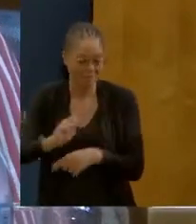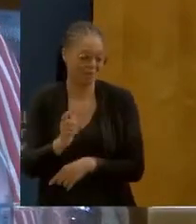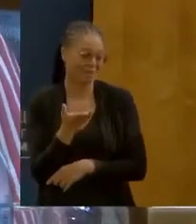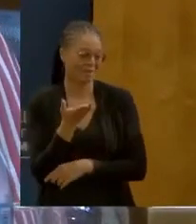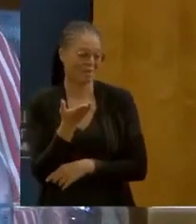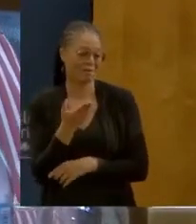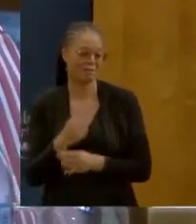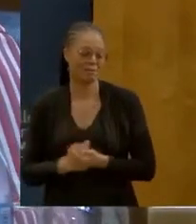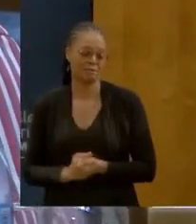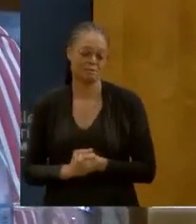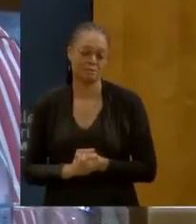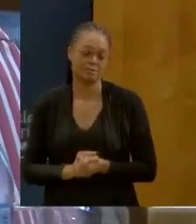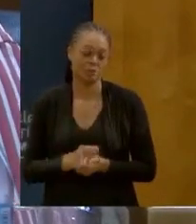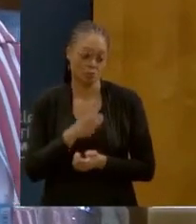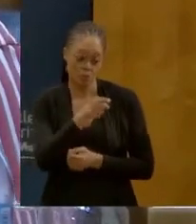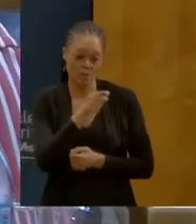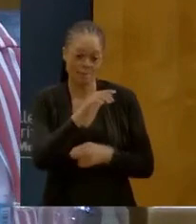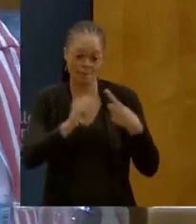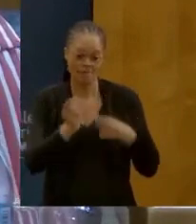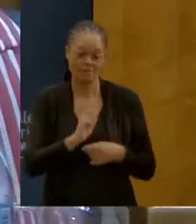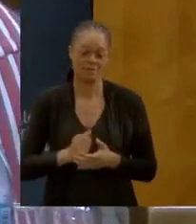vous notifiez